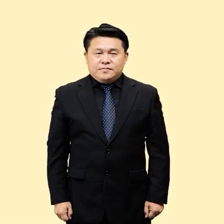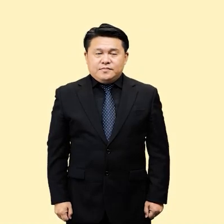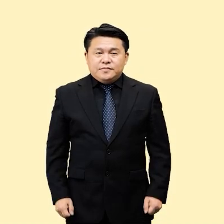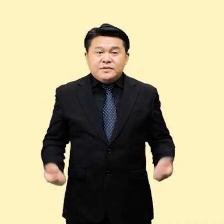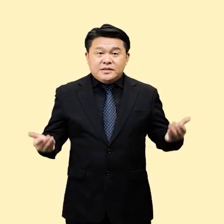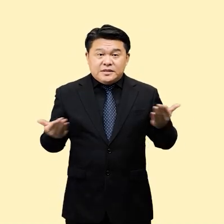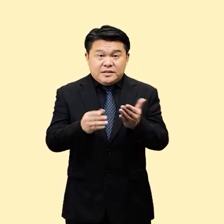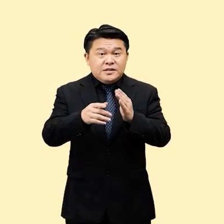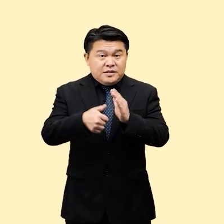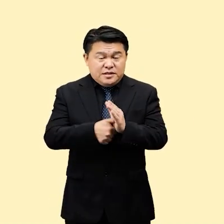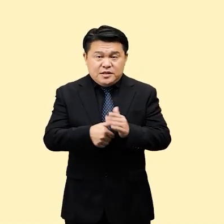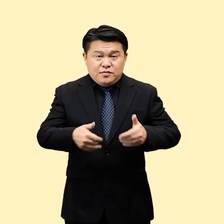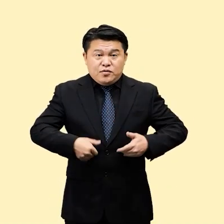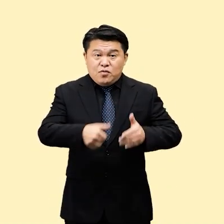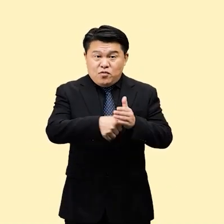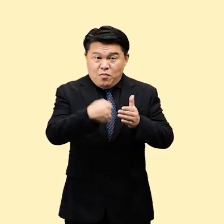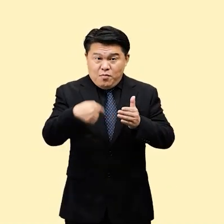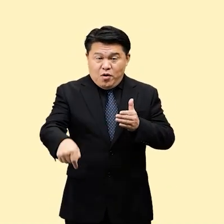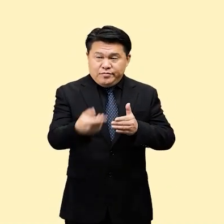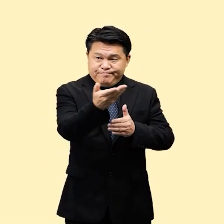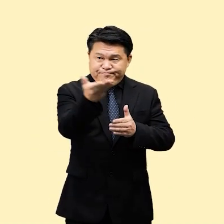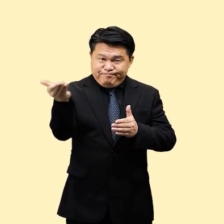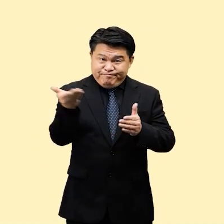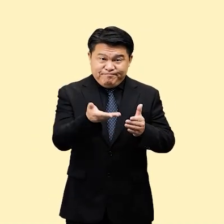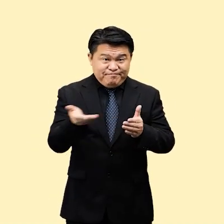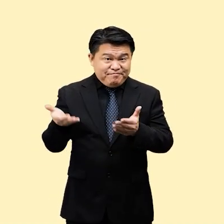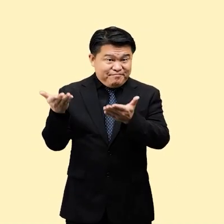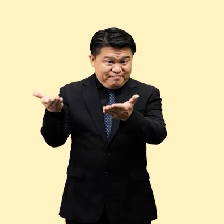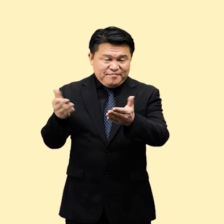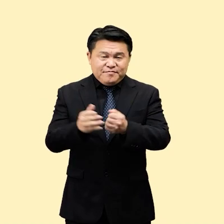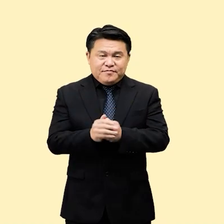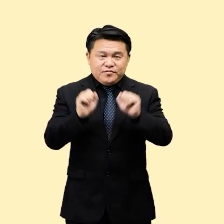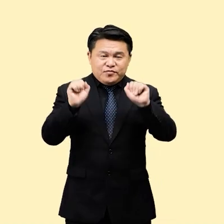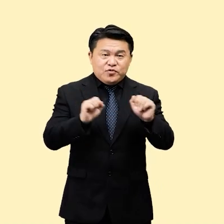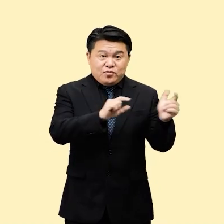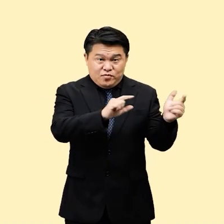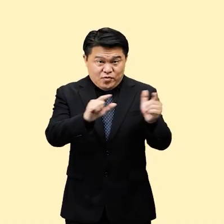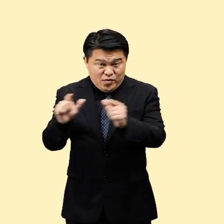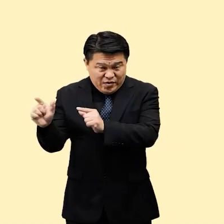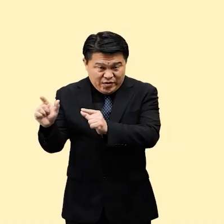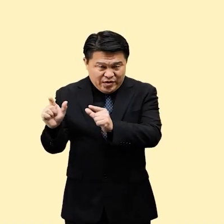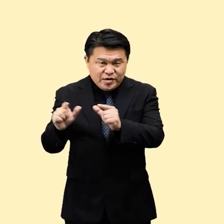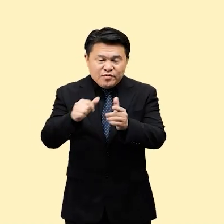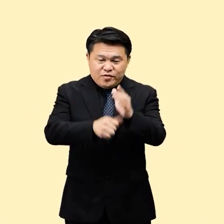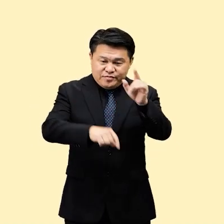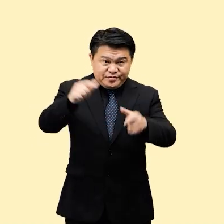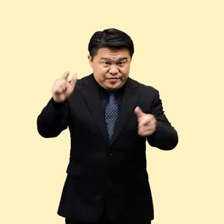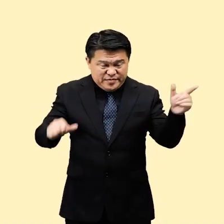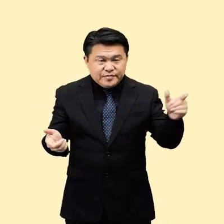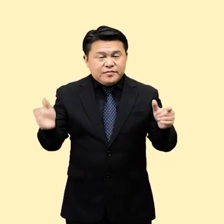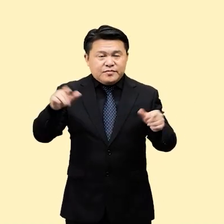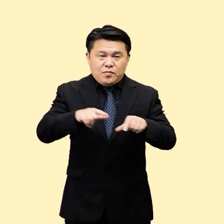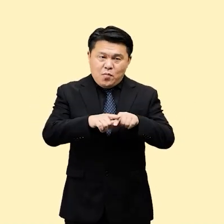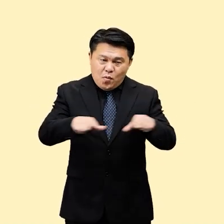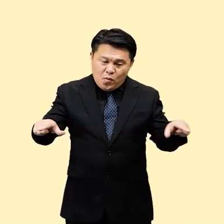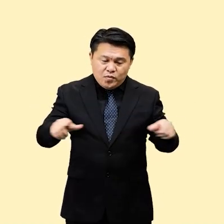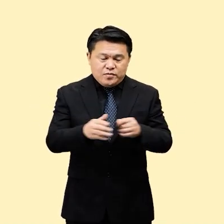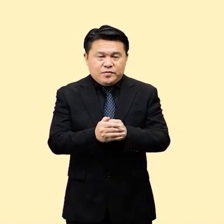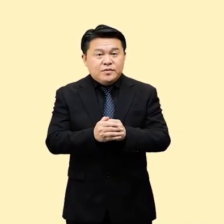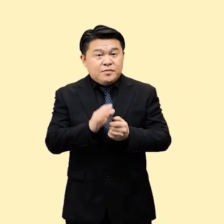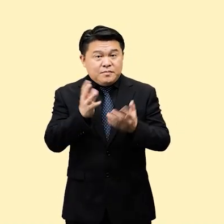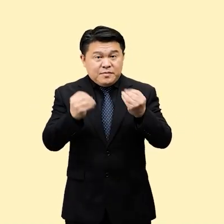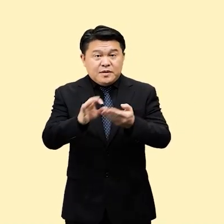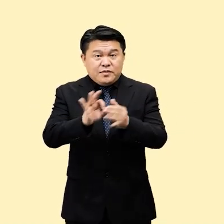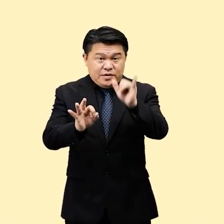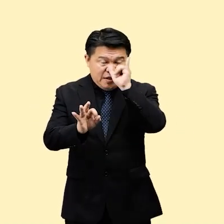직무를 수행하기 위해 필요한 도구들입니다. 체육 프로그램마다 다를 순 있지만 보편적인 탁구와